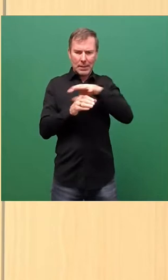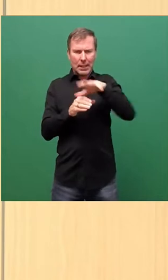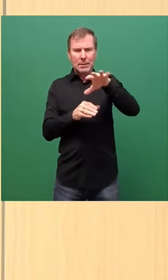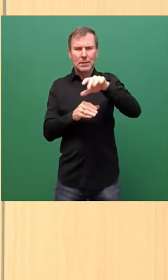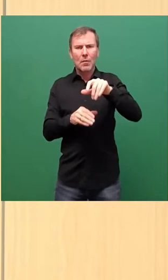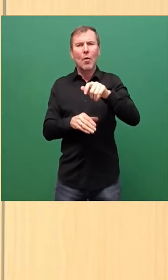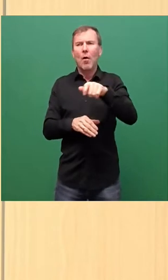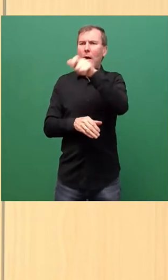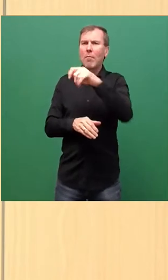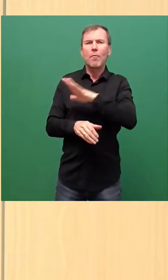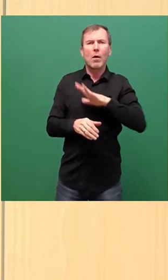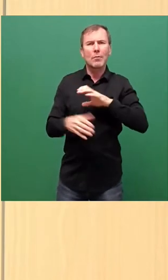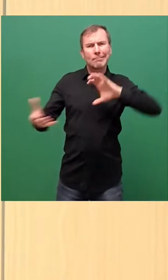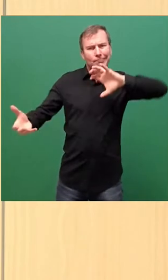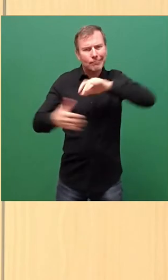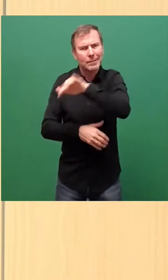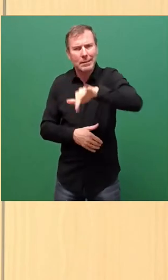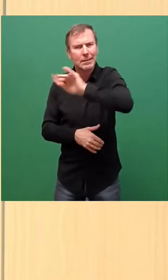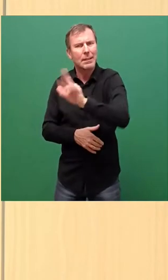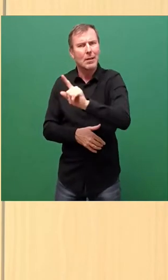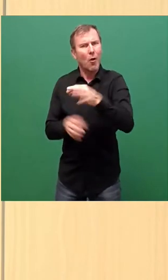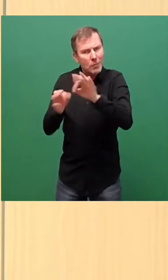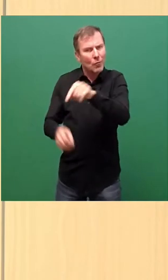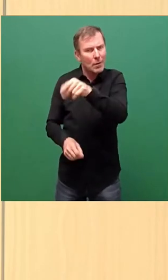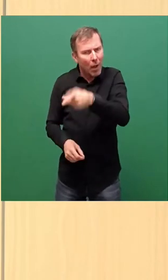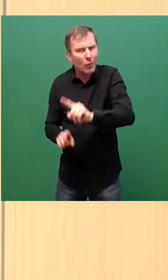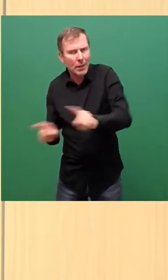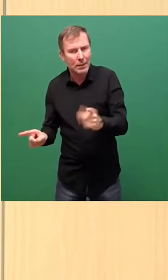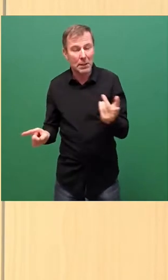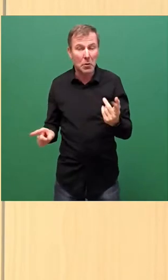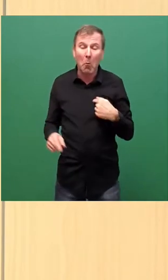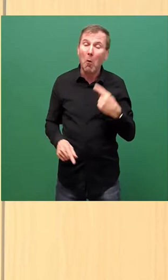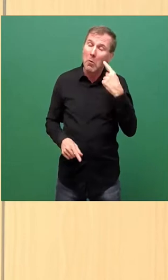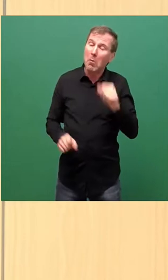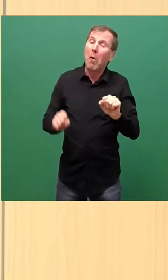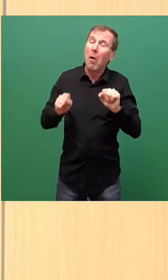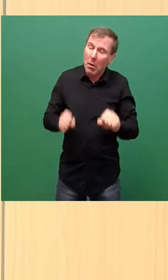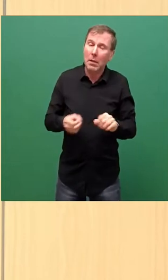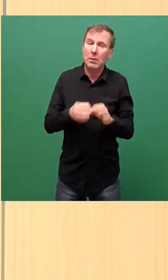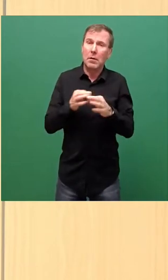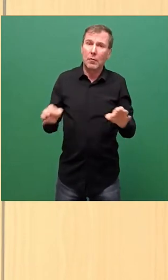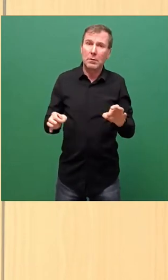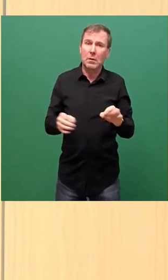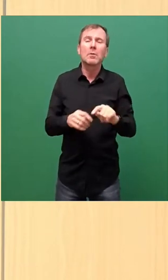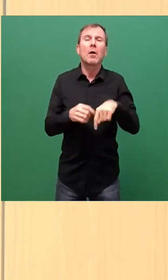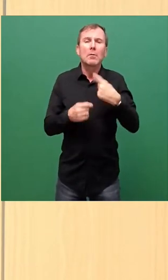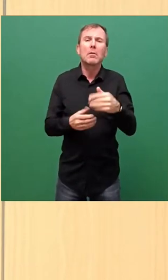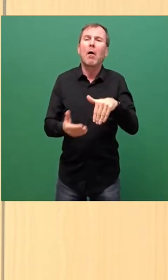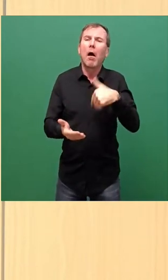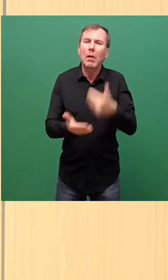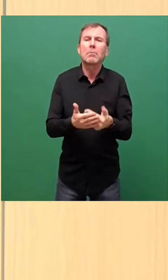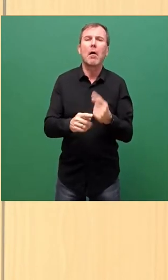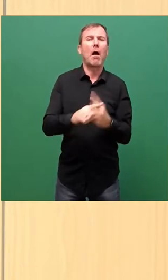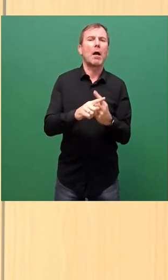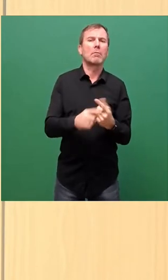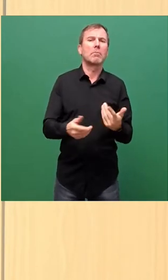hoch ist. Wie funktioniert das dort? Ich glaube, das kann funktionieren. Da werden wir auch einige Erkenntnisse rausgewinnen. Eine